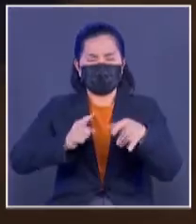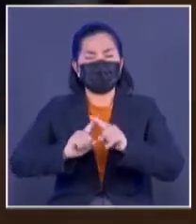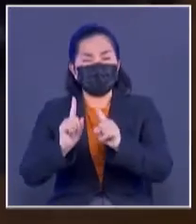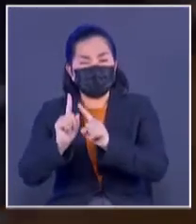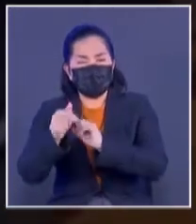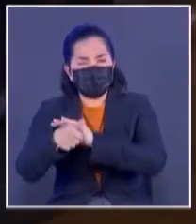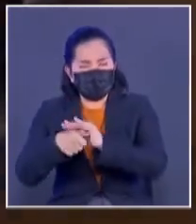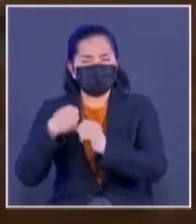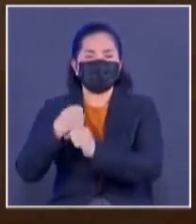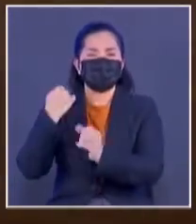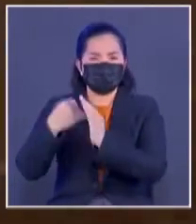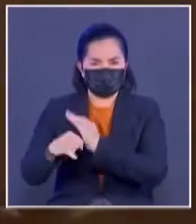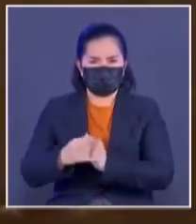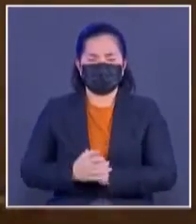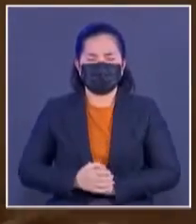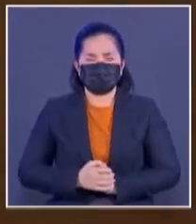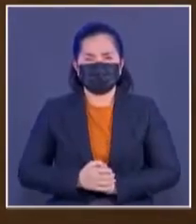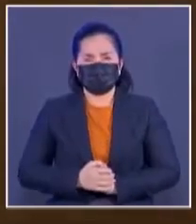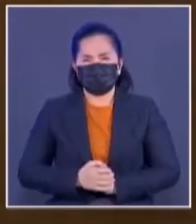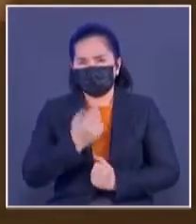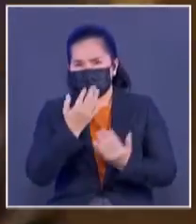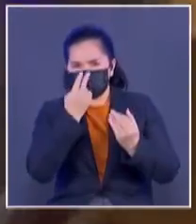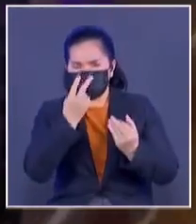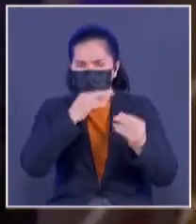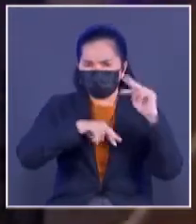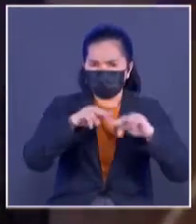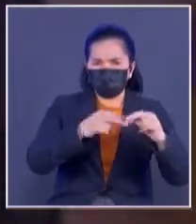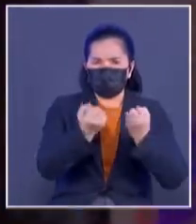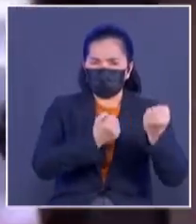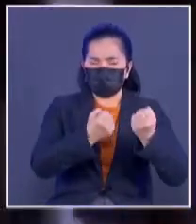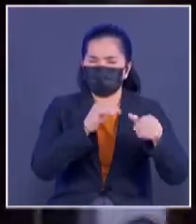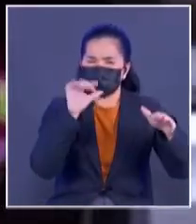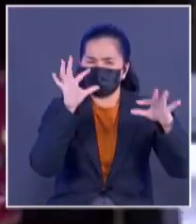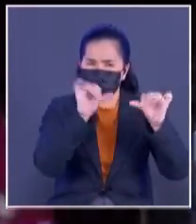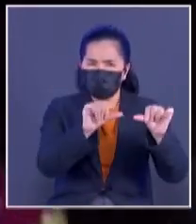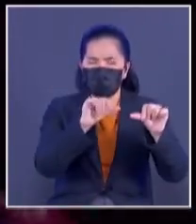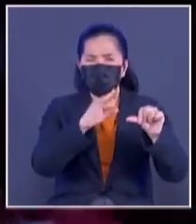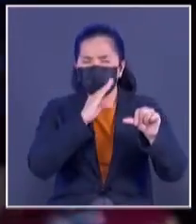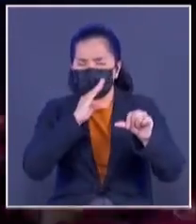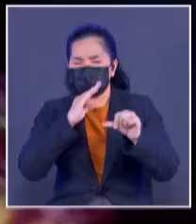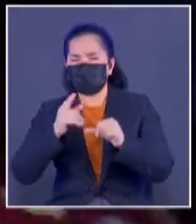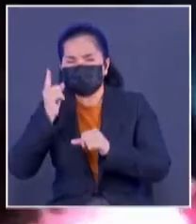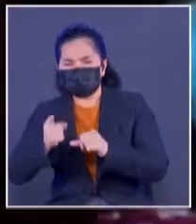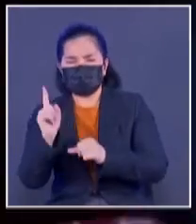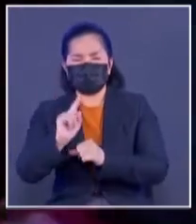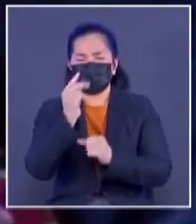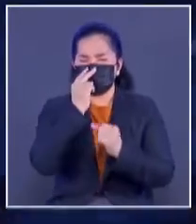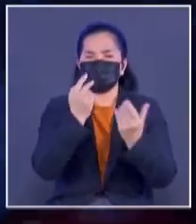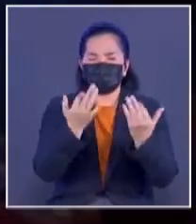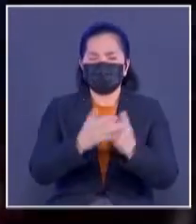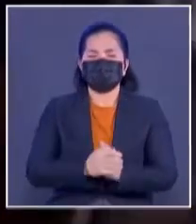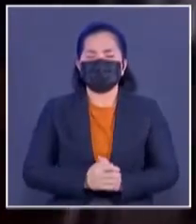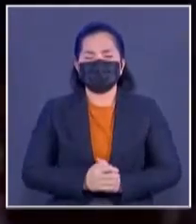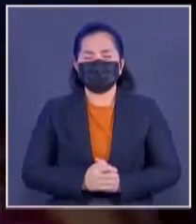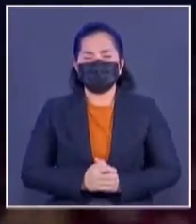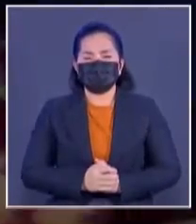อบลักลอบนำมาใช้ในสิ่งที่ผิดกฎหมายหรือเปล่าอันนี้เดี๋ยวรอตรวจสอบเพราะว่ายังไม่มีรายงานเพิ่มเติมออกมารายงานที่มีจากการควบคุมของเ